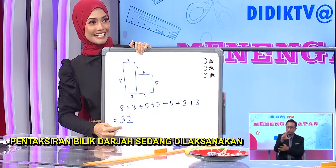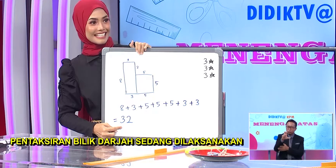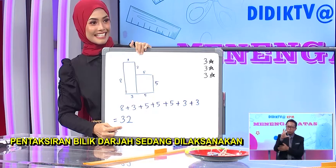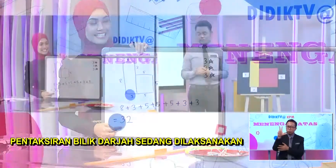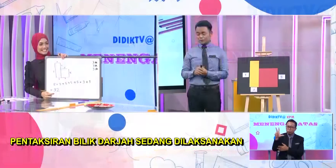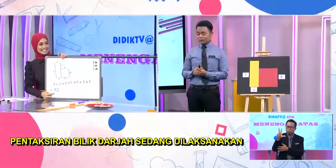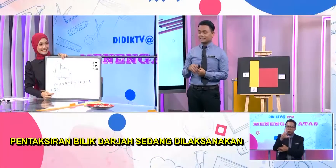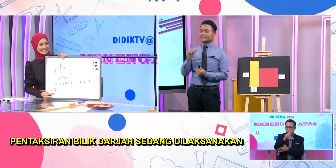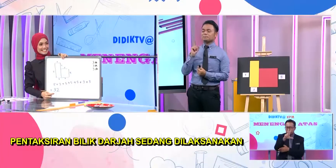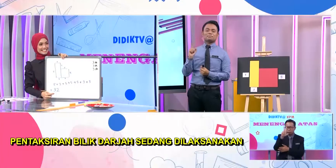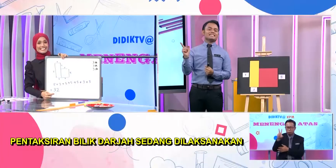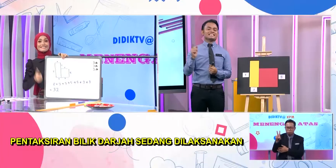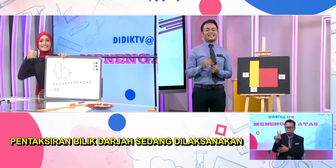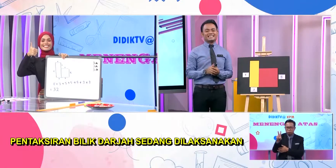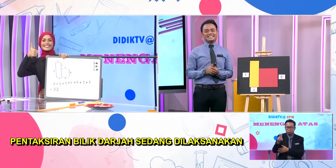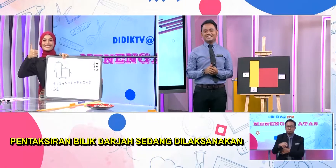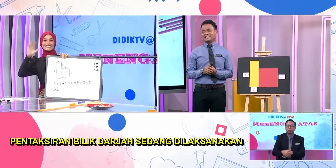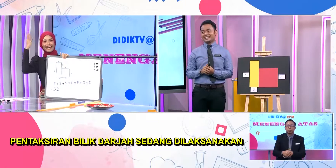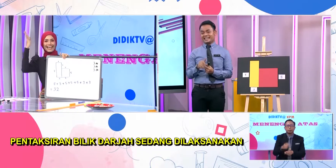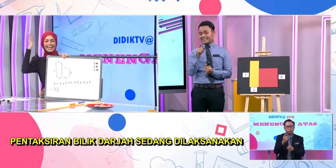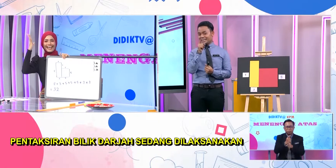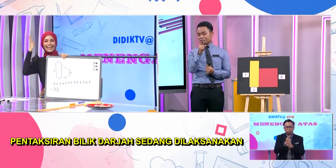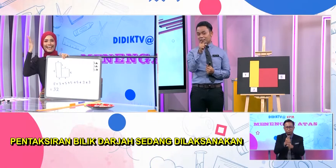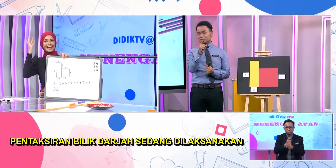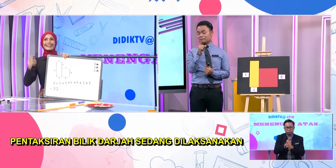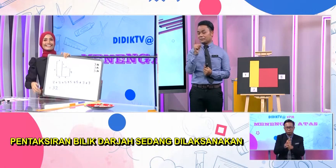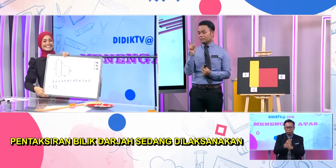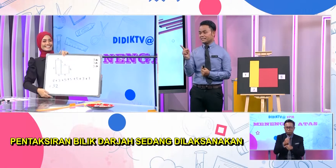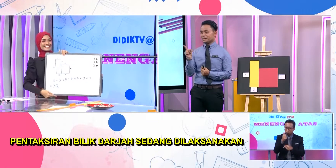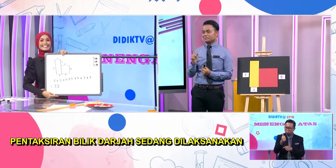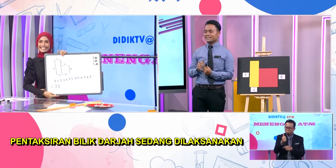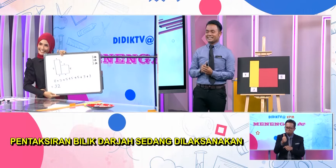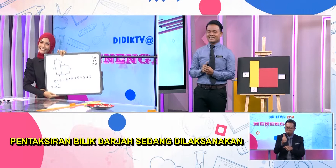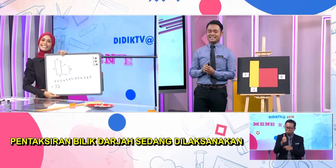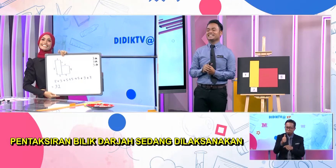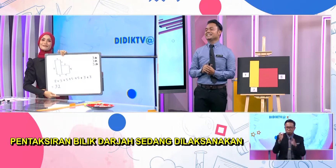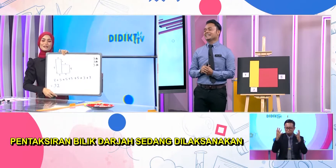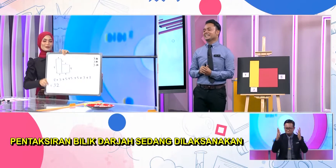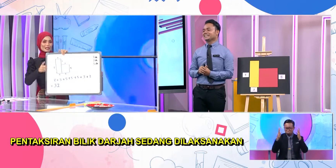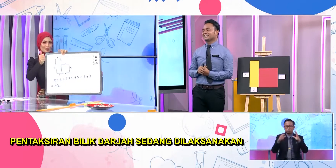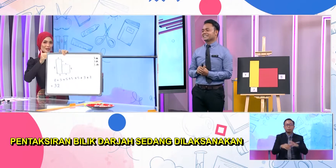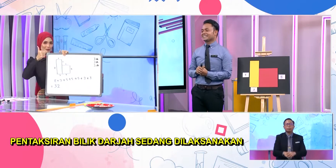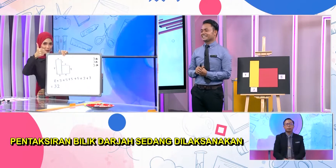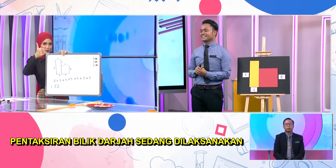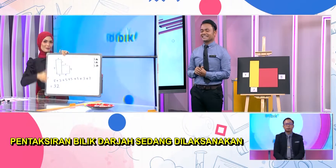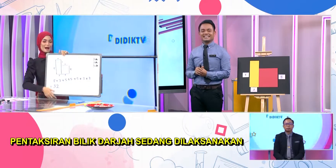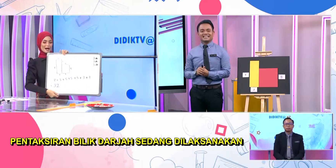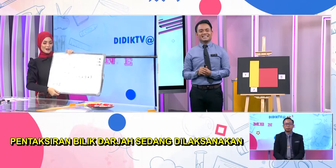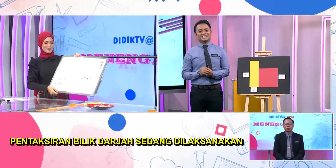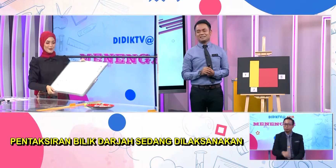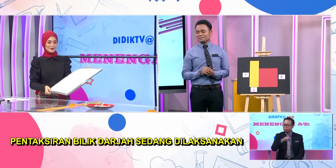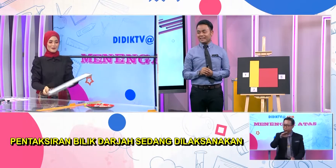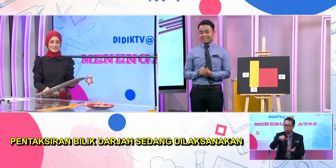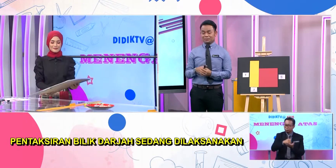kejunya 32 tepat sekali lihat lebih rumah juga berapa jawabannya seumurnya murid-murid di rumah semua pun